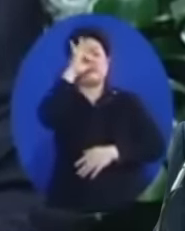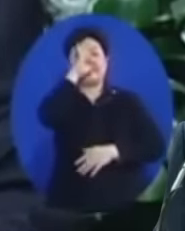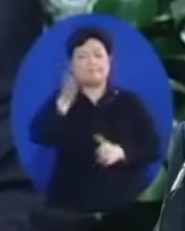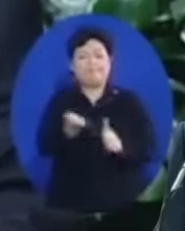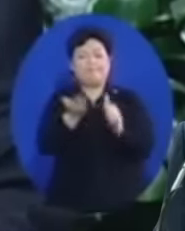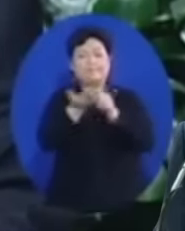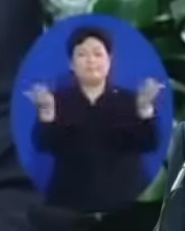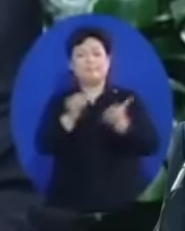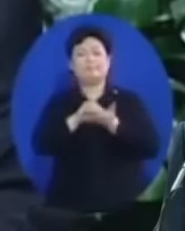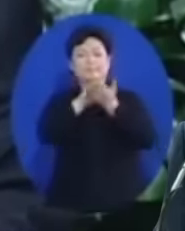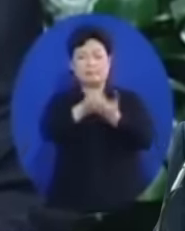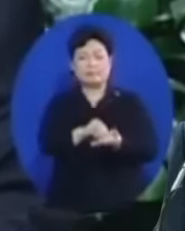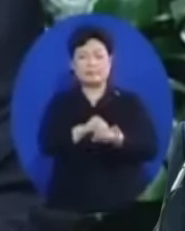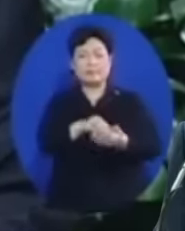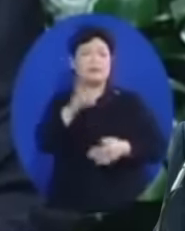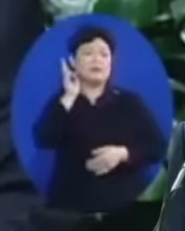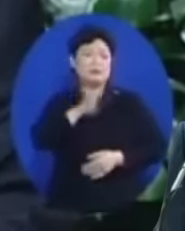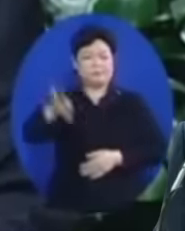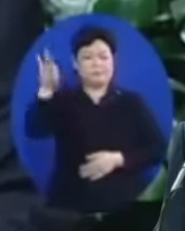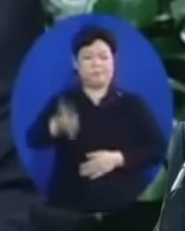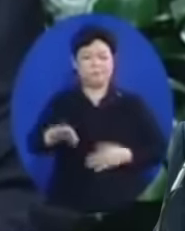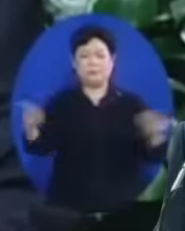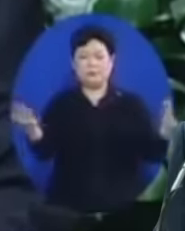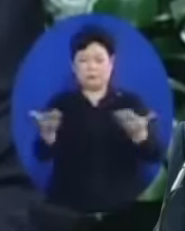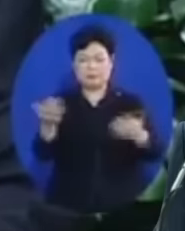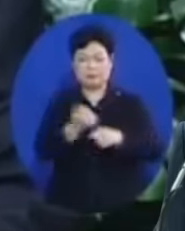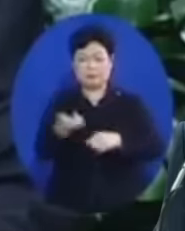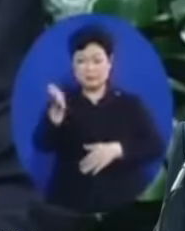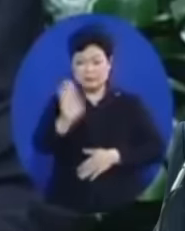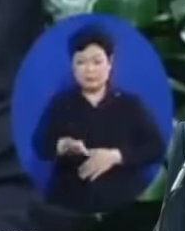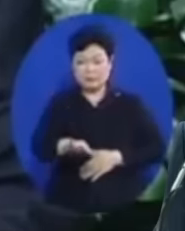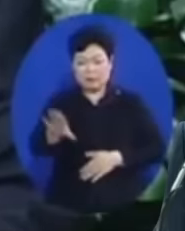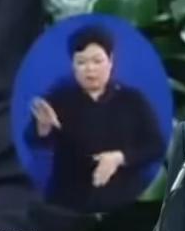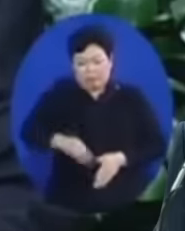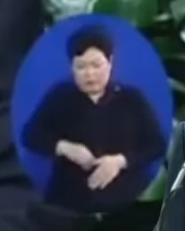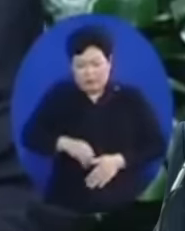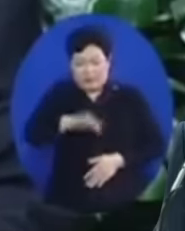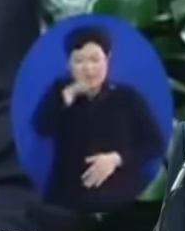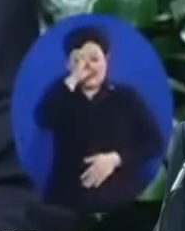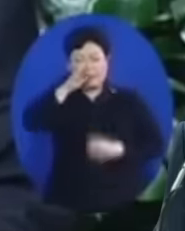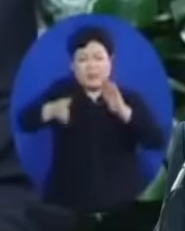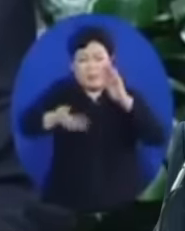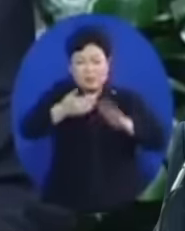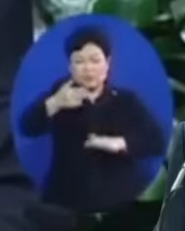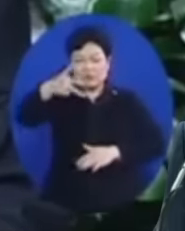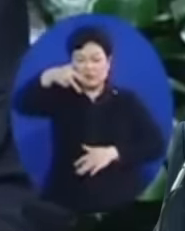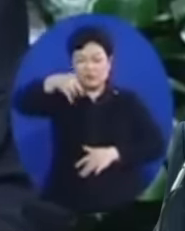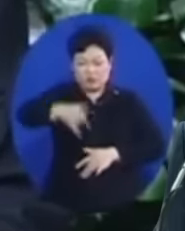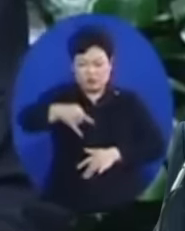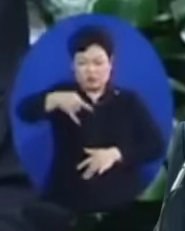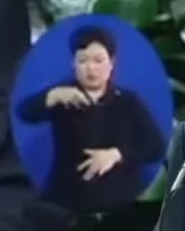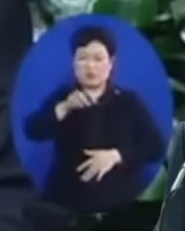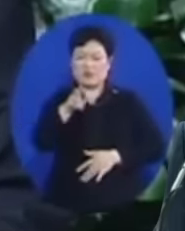직장을 얻었습니다. 가장 천한 직업입니다. 그런데 배가 고파 돼지가 먹는 주염 열매를 나누어 먹으려고 해도 돼지에게